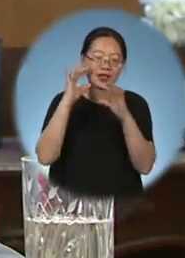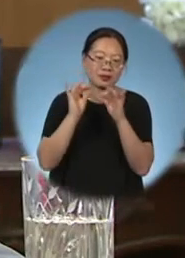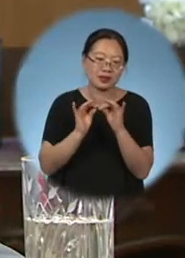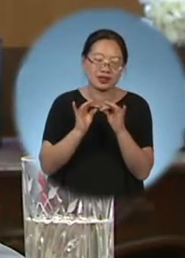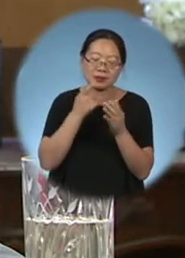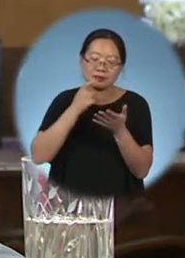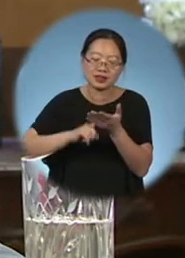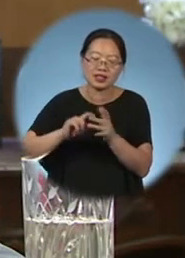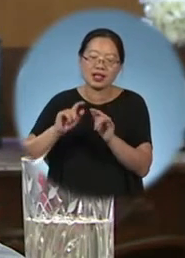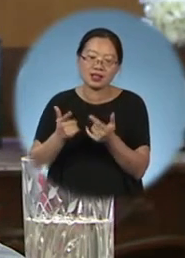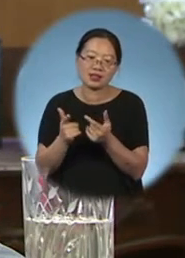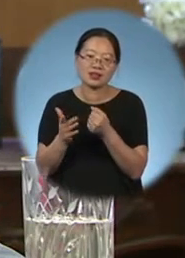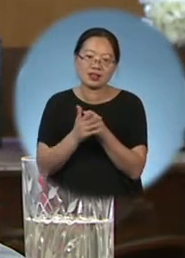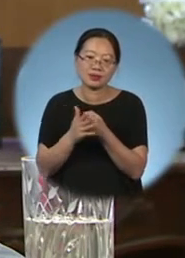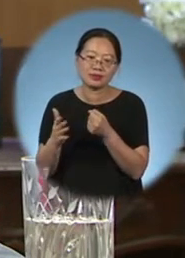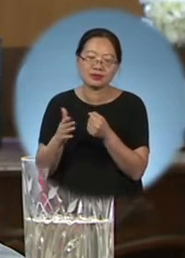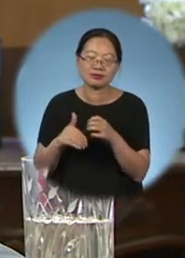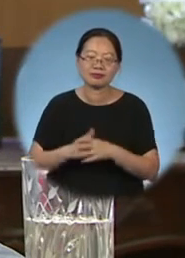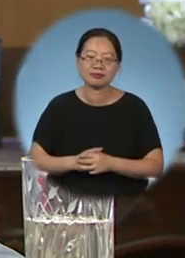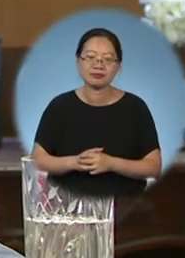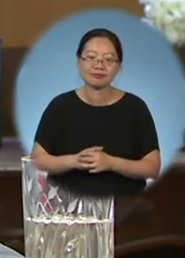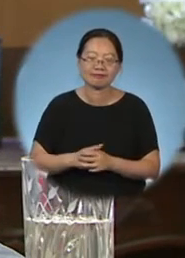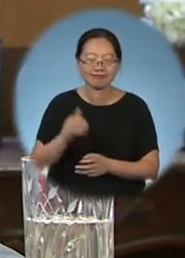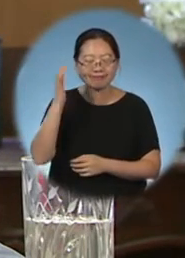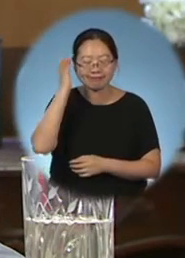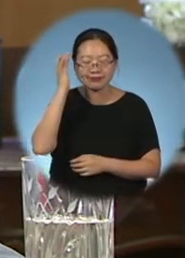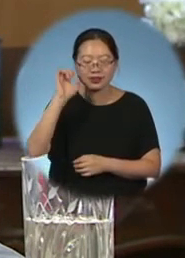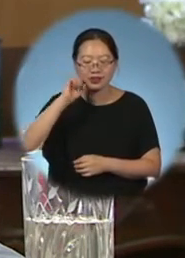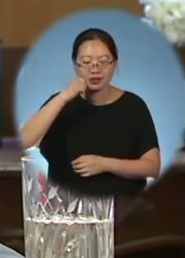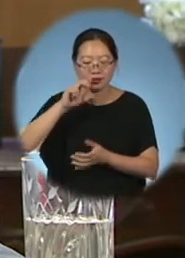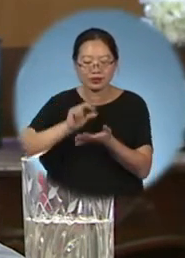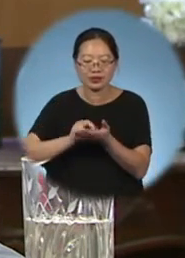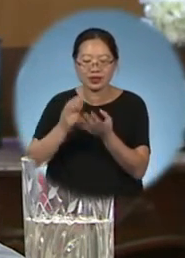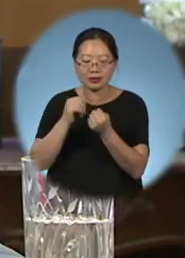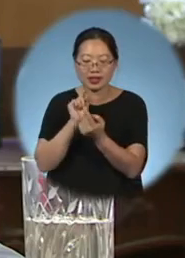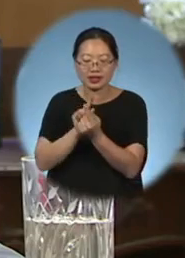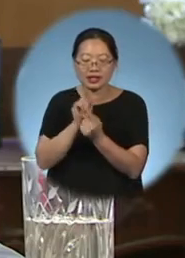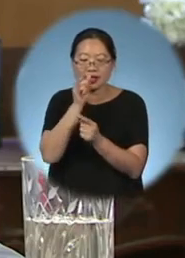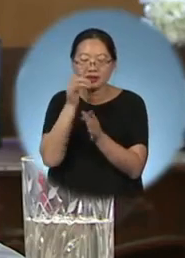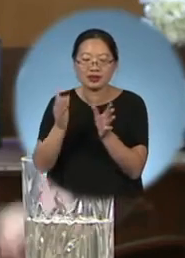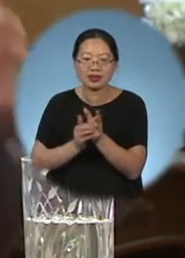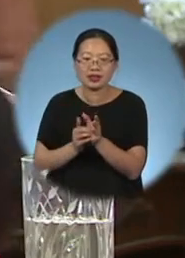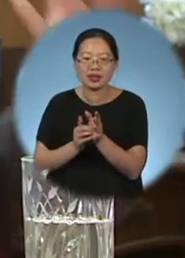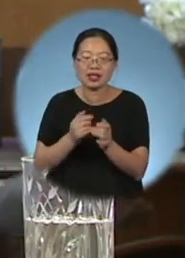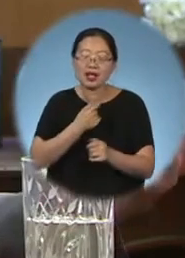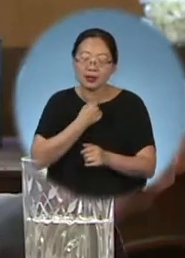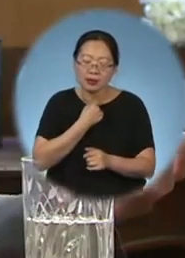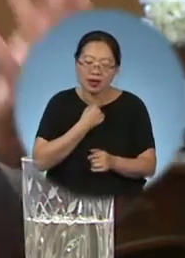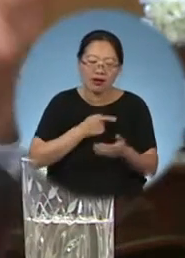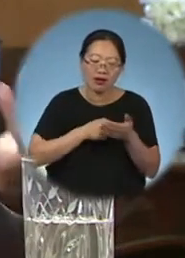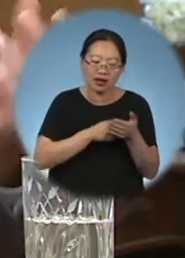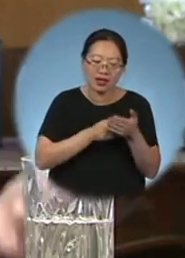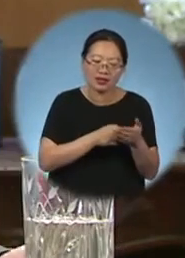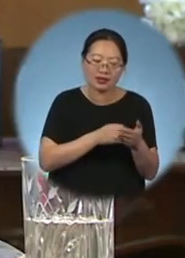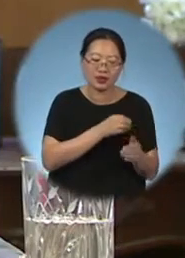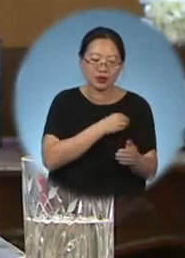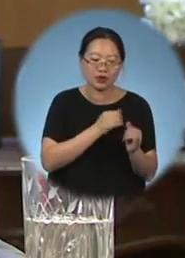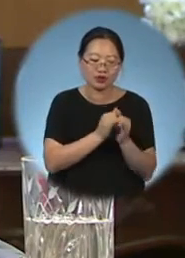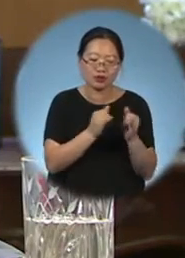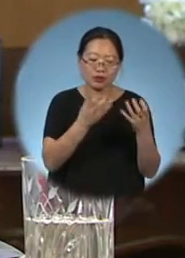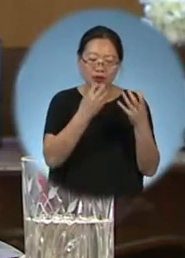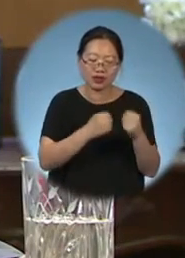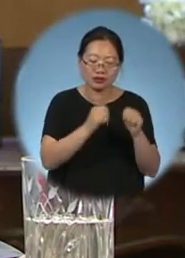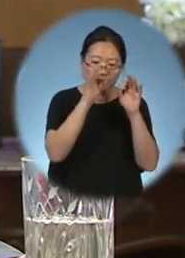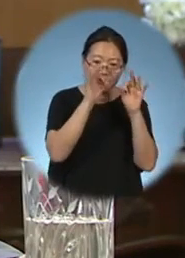그것도 쉽지 않고 그렇죠. 난관은 많군요. 난관은 많지만 하고 싶어하는 의원들도 많은 건 맞는 것